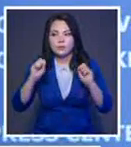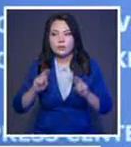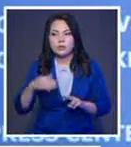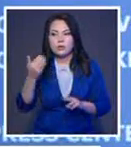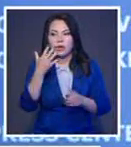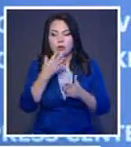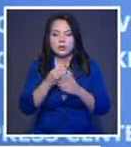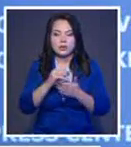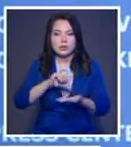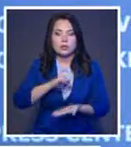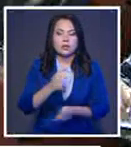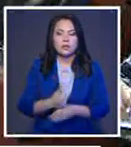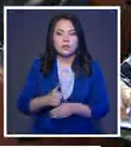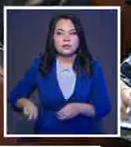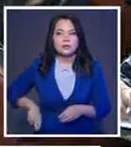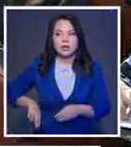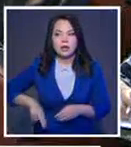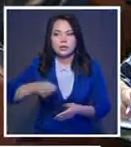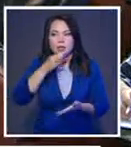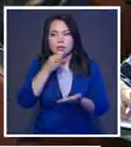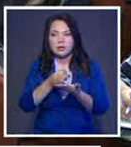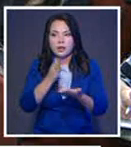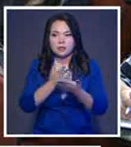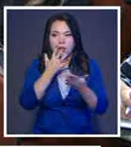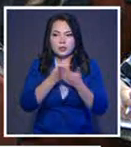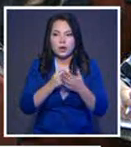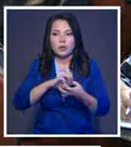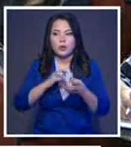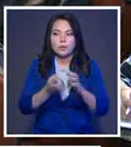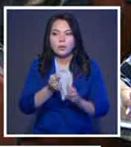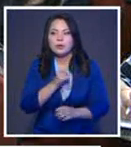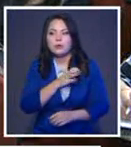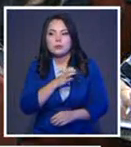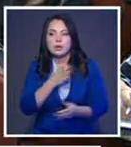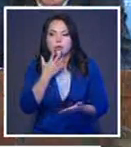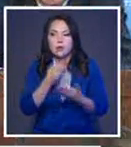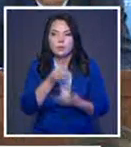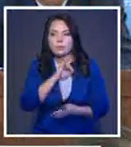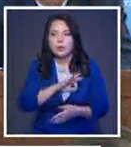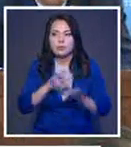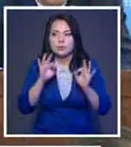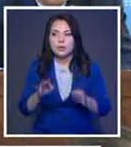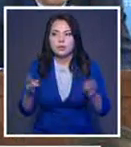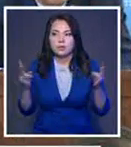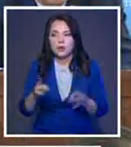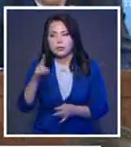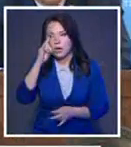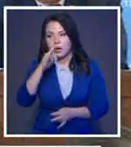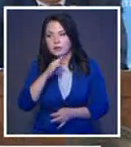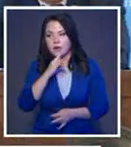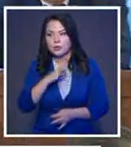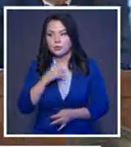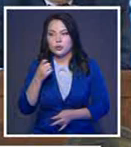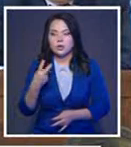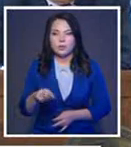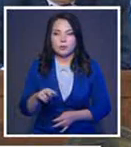Болат Ермағанбетов мәлімдеді. Оның айтуынша ғалымдар еліміздегі көмір қорының байлығын тиімді пайдалануға қажет. Қазақстан бойынша 126 кен орны жұмыс